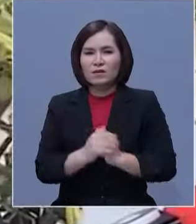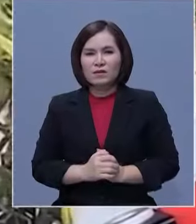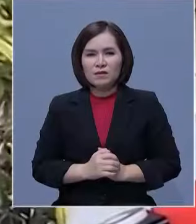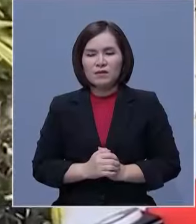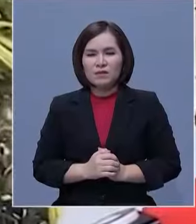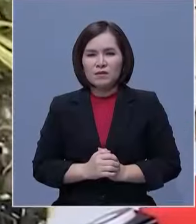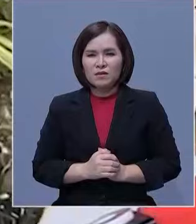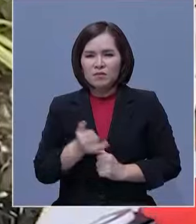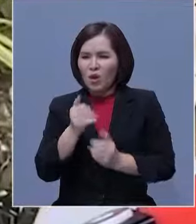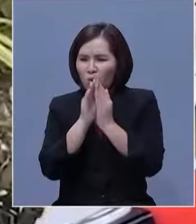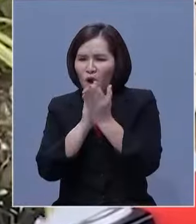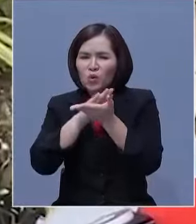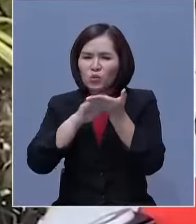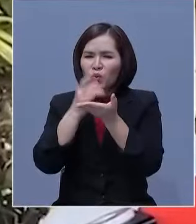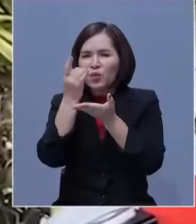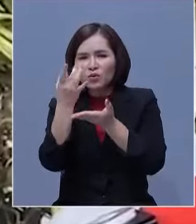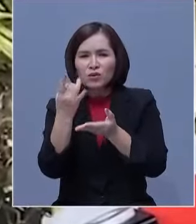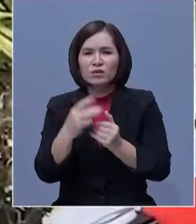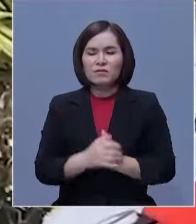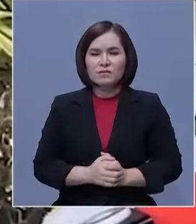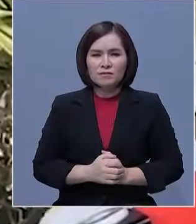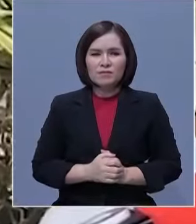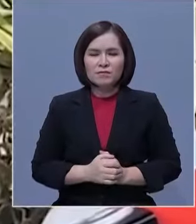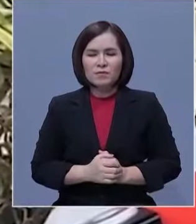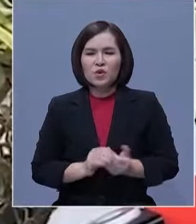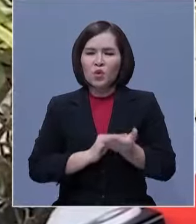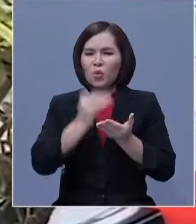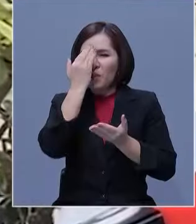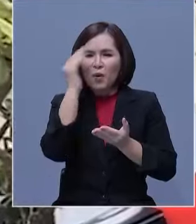หว้ไงรุ่นเรารุ่นเดียวกันไปไหว้ทำไมขอโทษทำไ